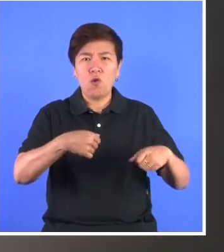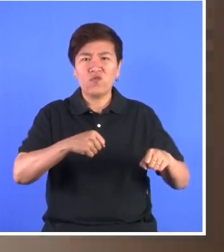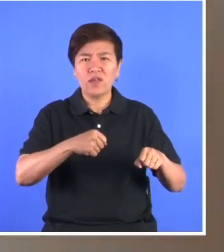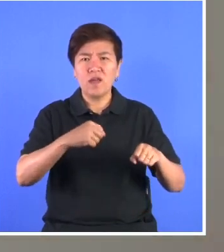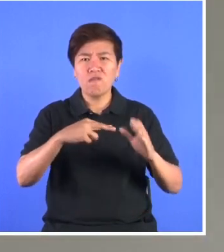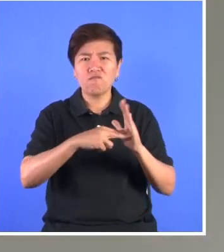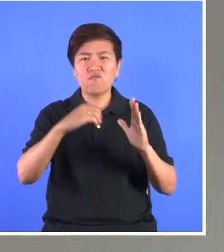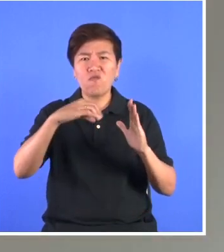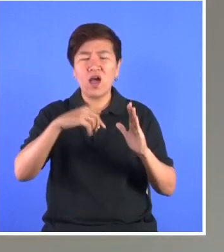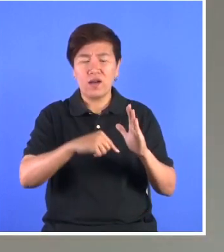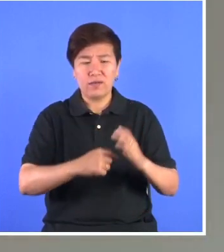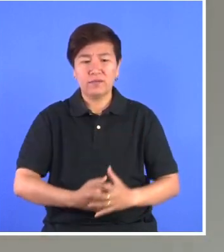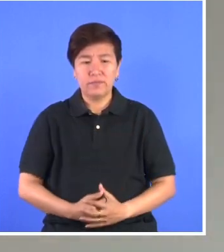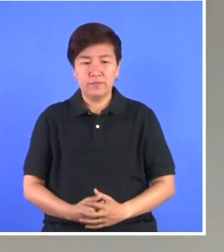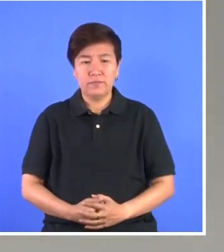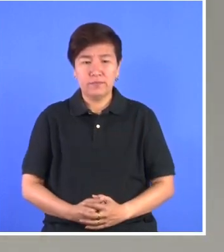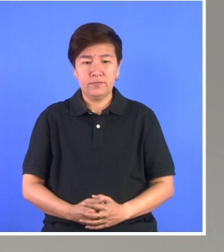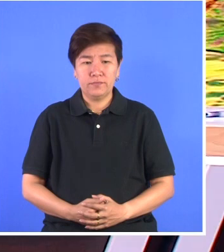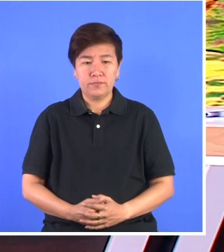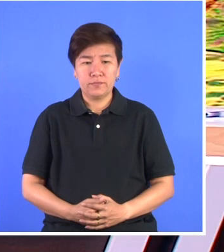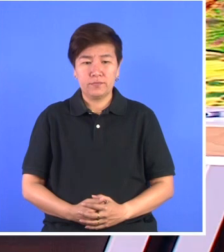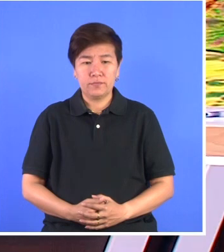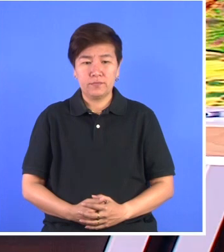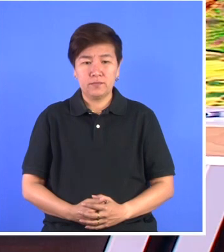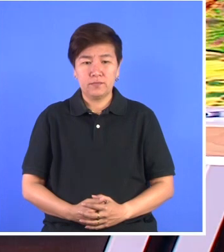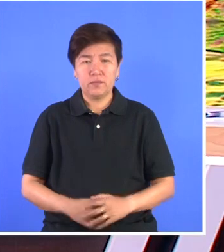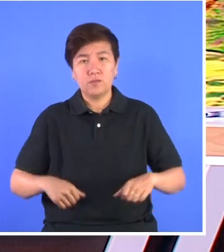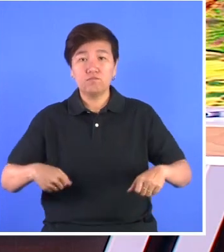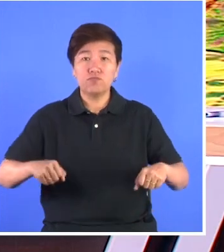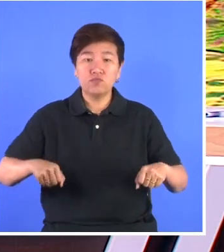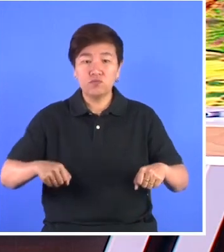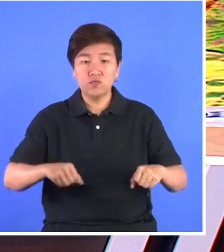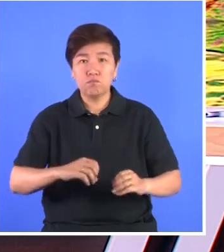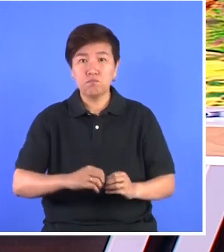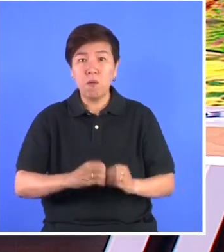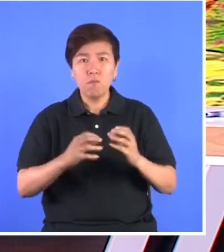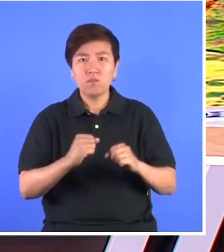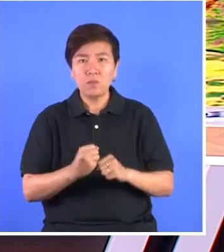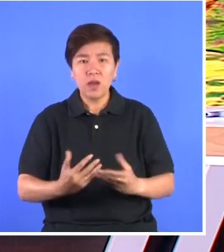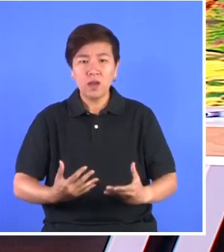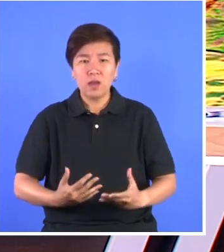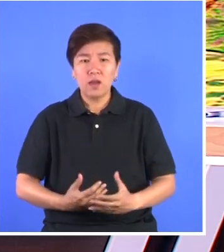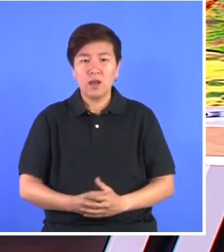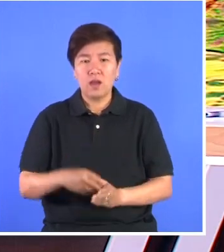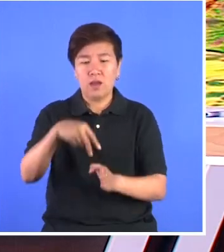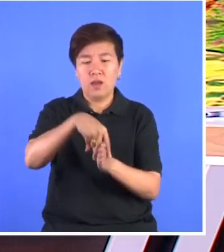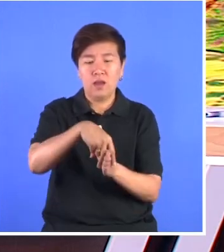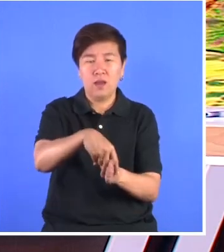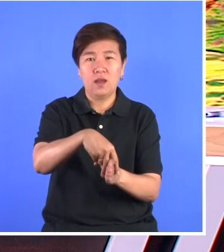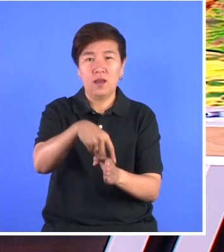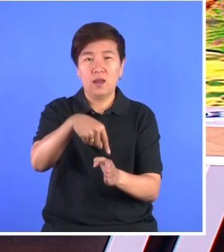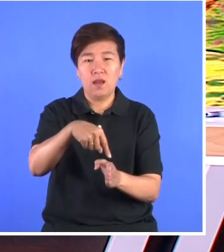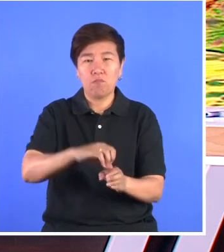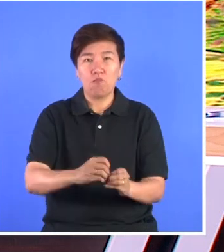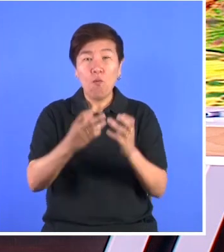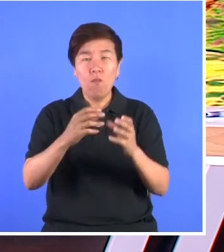ไม่เหลือแบบเนี้ย นี่จังหวะถ้าสมมติว่าขี่อยู่แล้วมันก็ตุ้มขึ้นมาตุ้มคาตูดเลยอ่ะตอนที่กำลังนั่งขี ่ตุ้มคาก้น